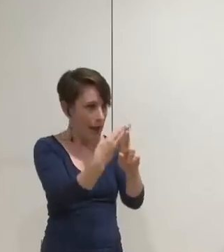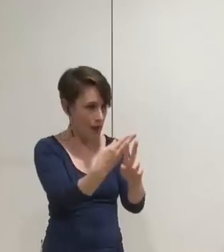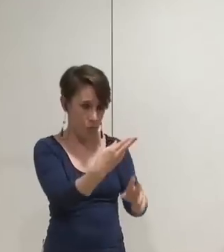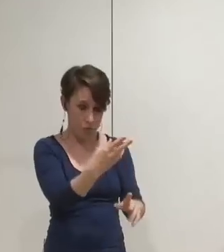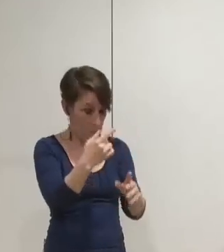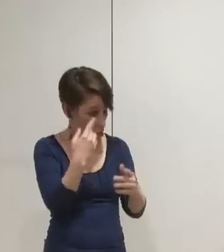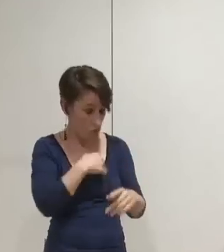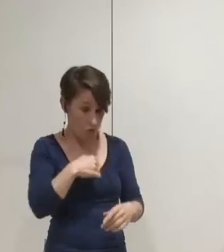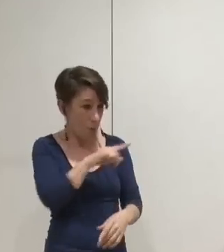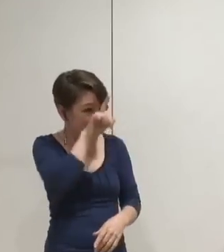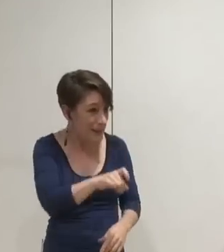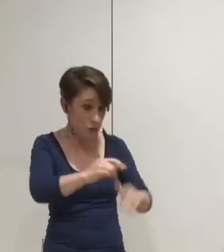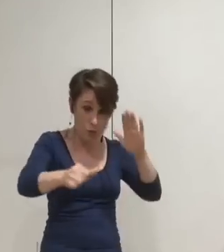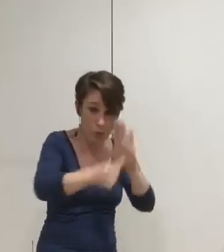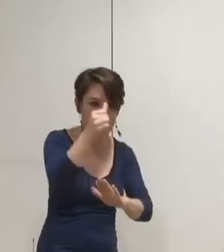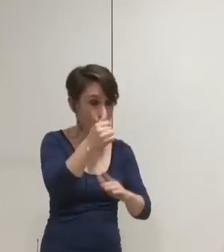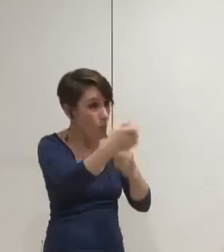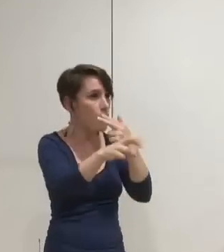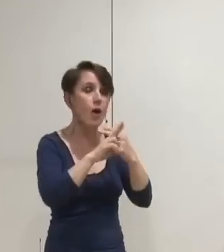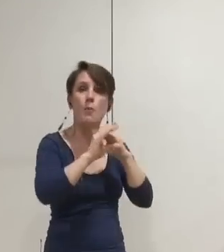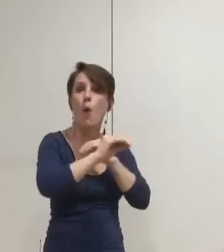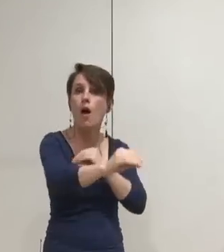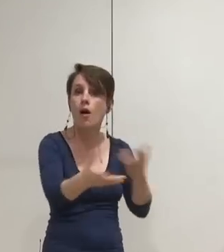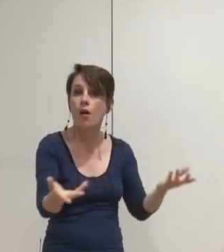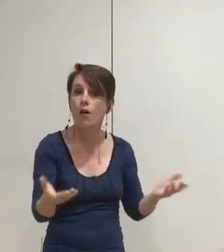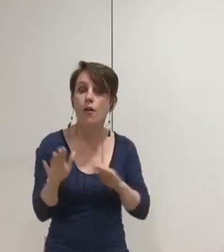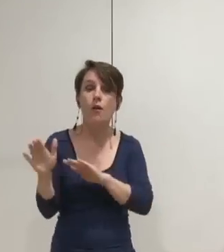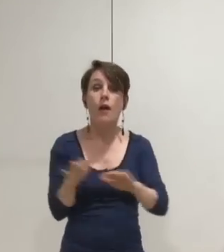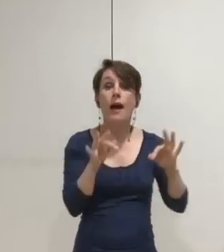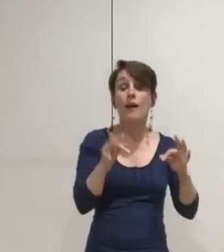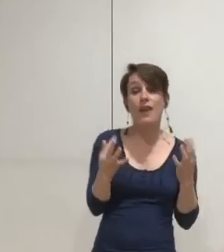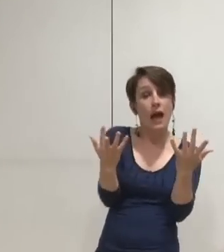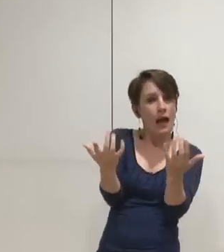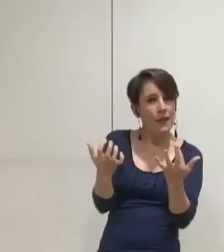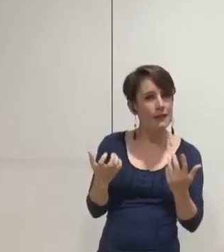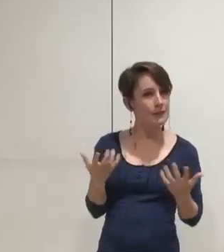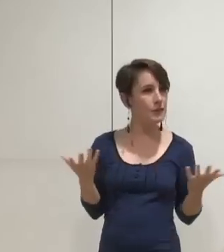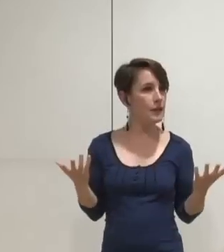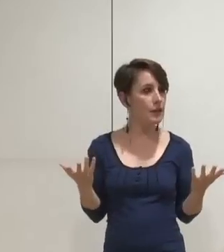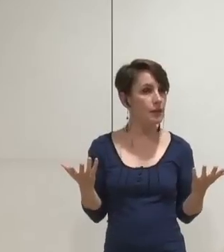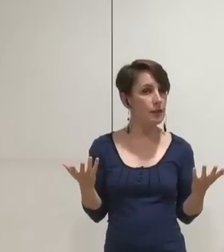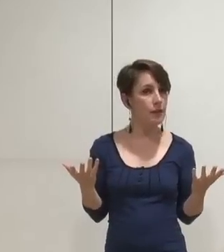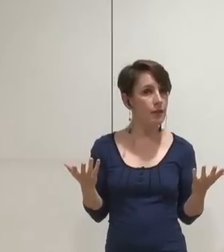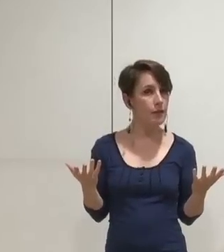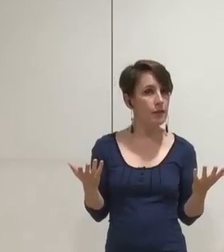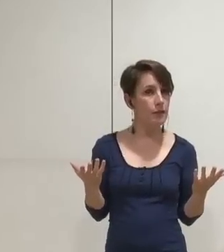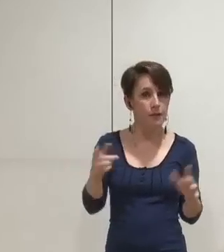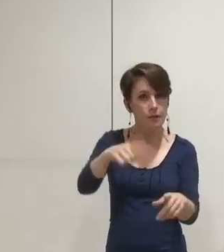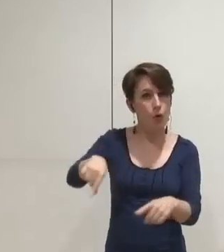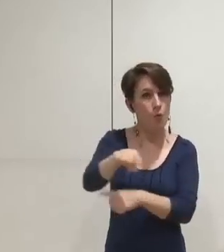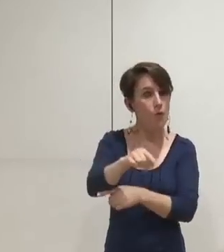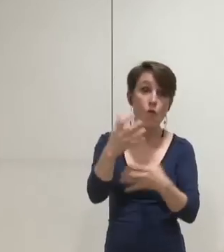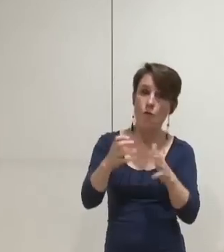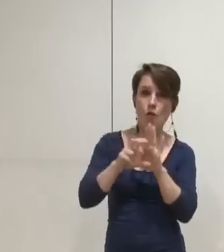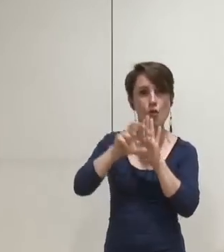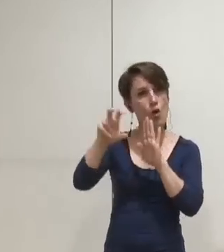rapport et enfin sur les éléments de l'attractivité quelle image de Mar quelle quelle spécificité Greno